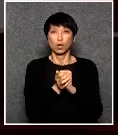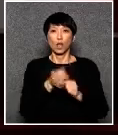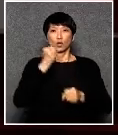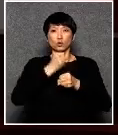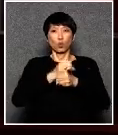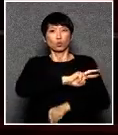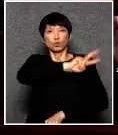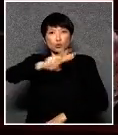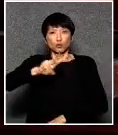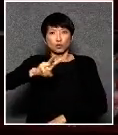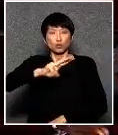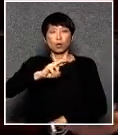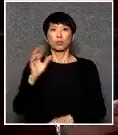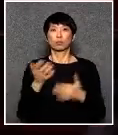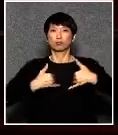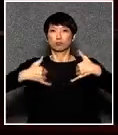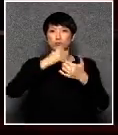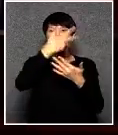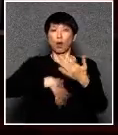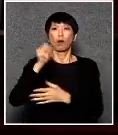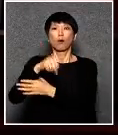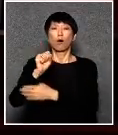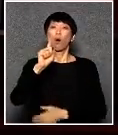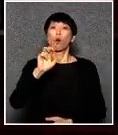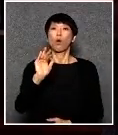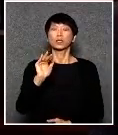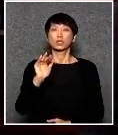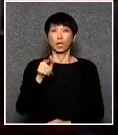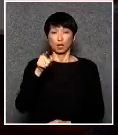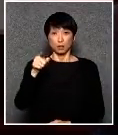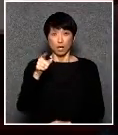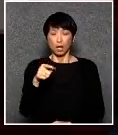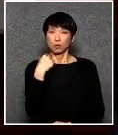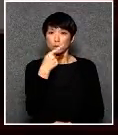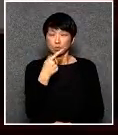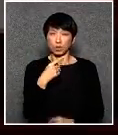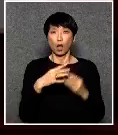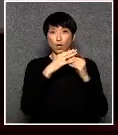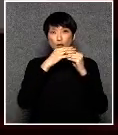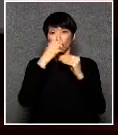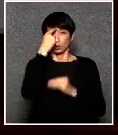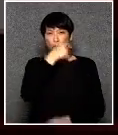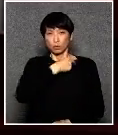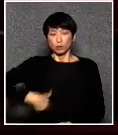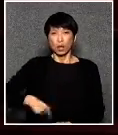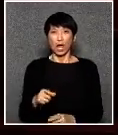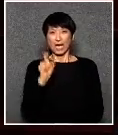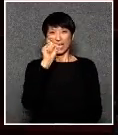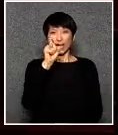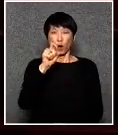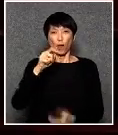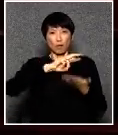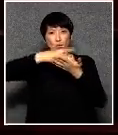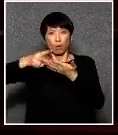呢個係議事規則容許㗎嘛，哥。你都刪咗梁國雄900幾項修訂啦，啱唔啱